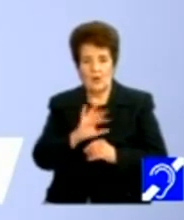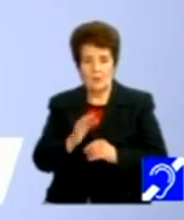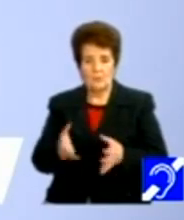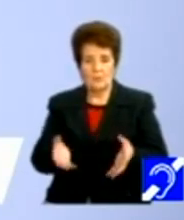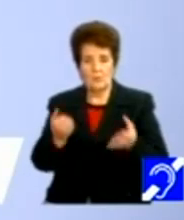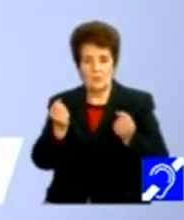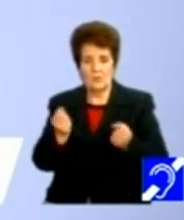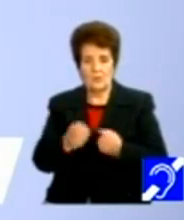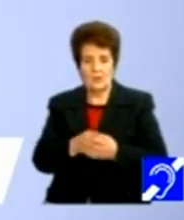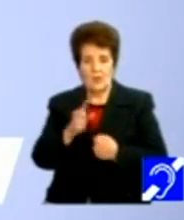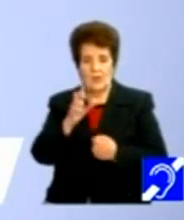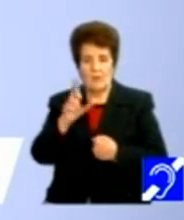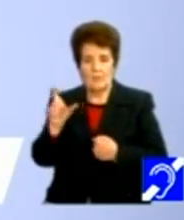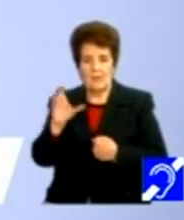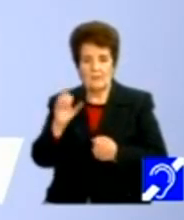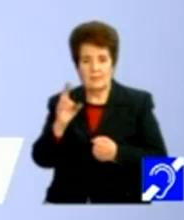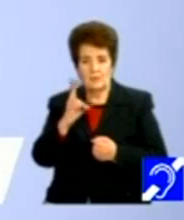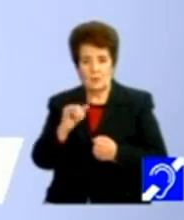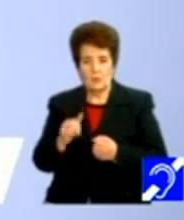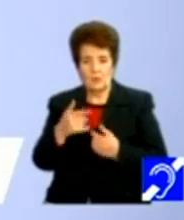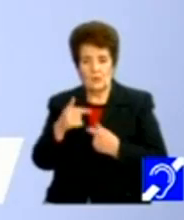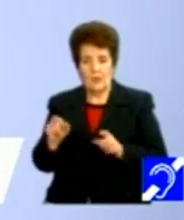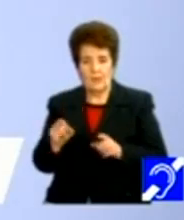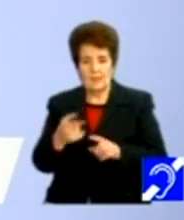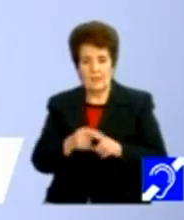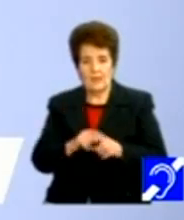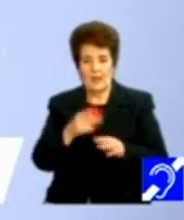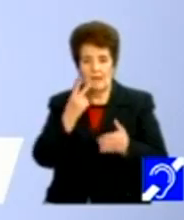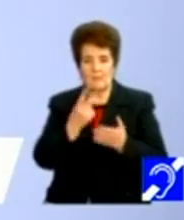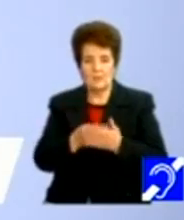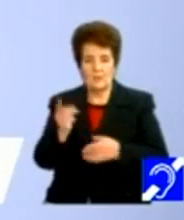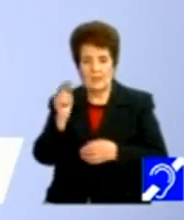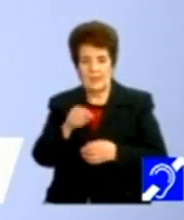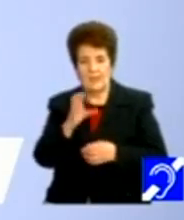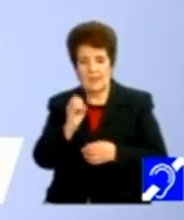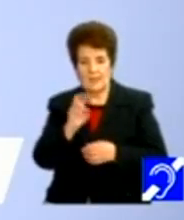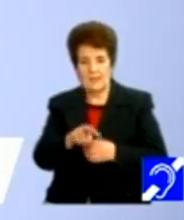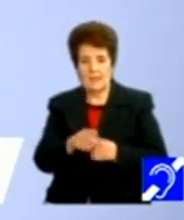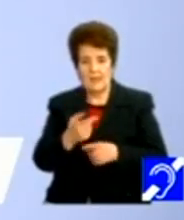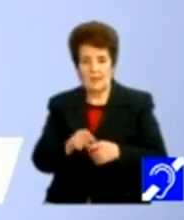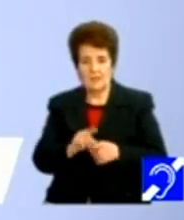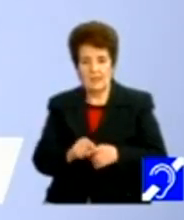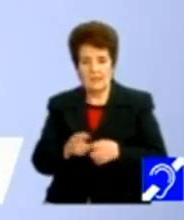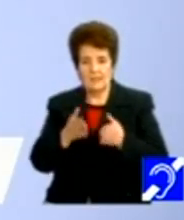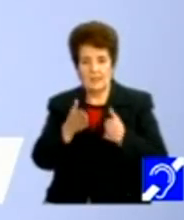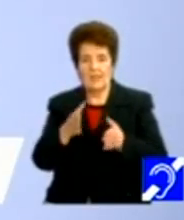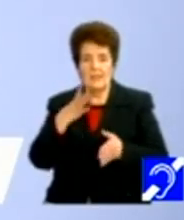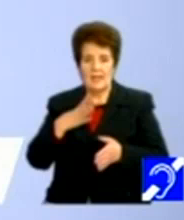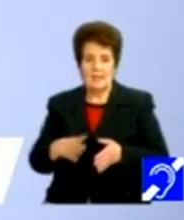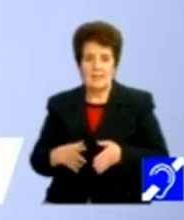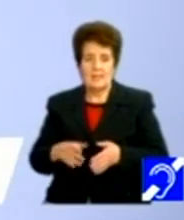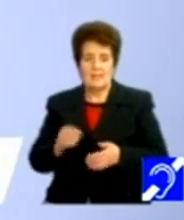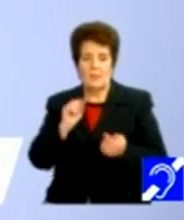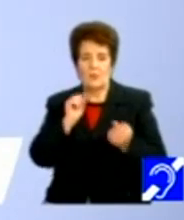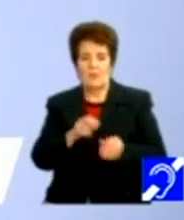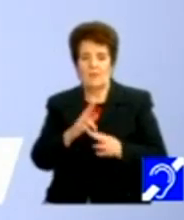de Băsescu, Saakașvili și alții, care au văzut în el această linie de rezistență împotriva